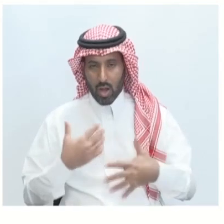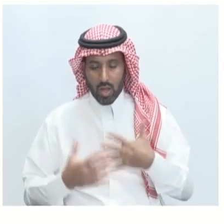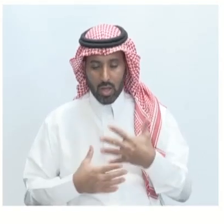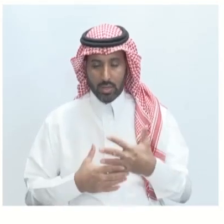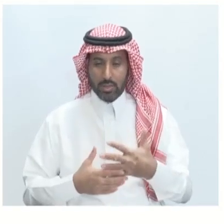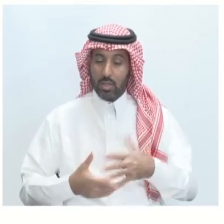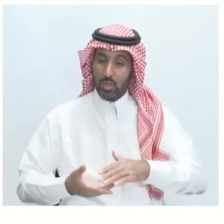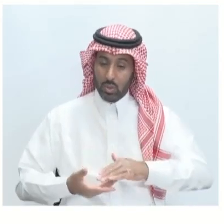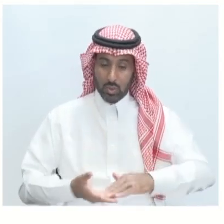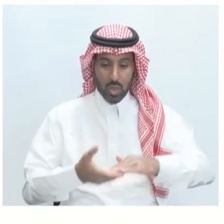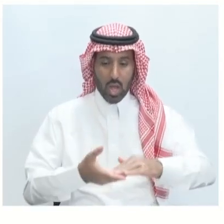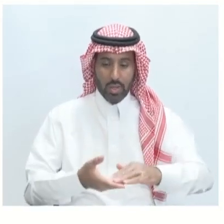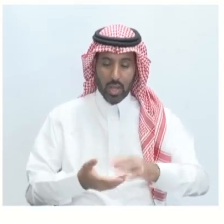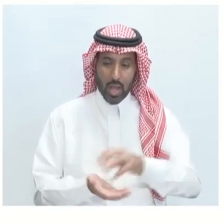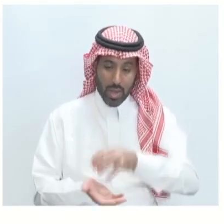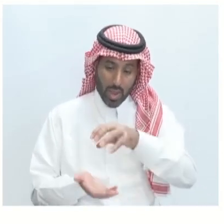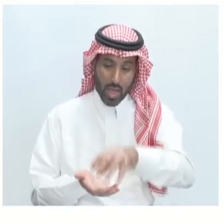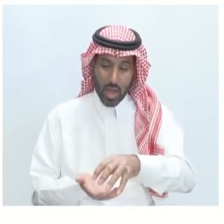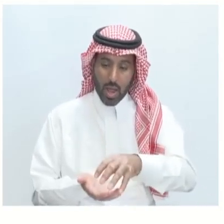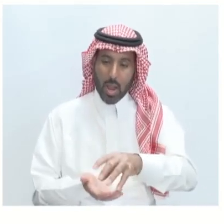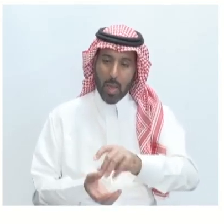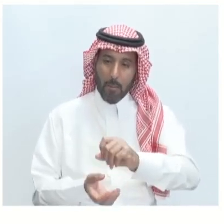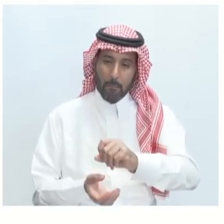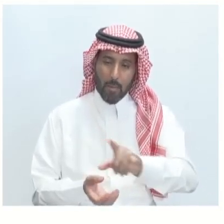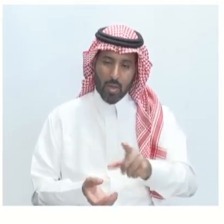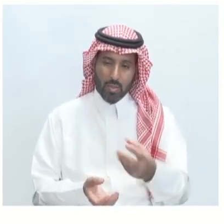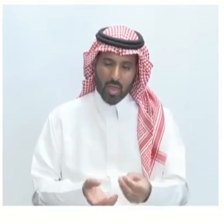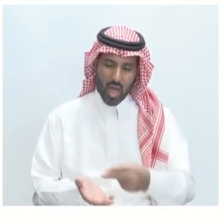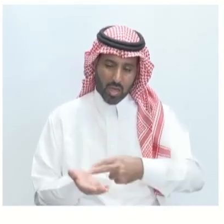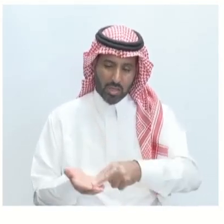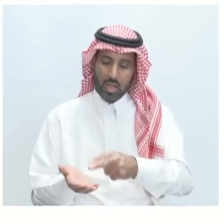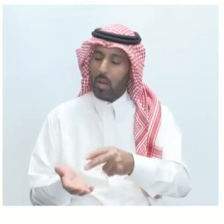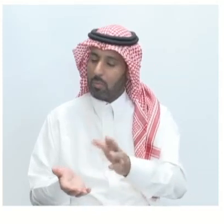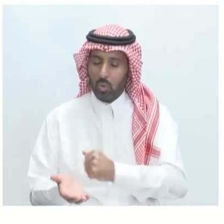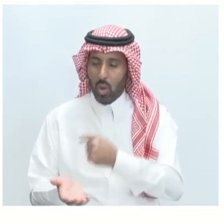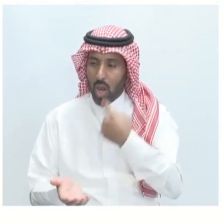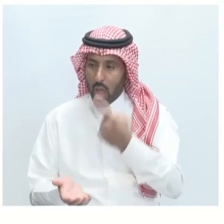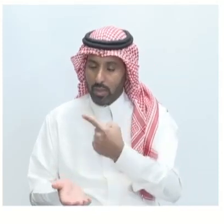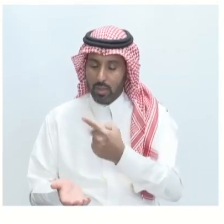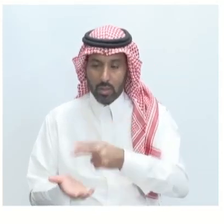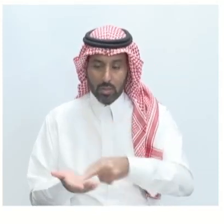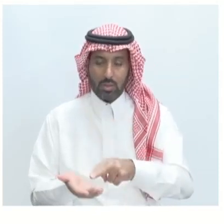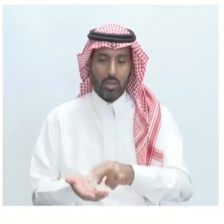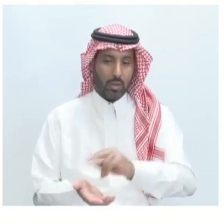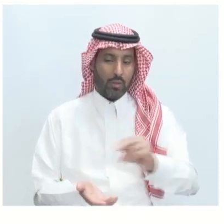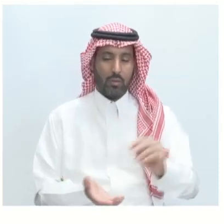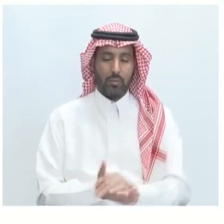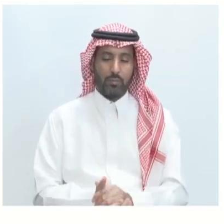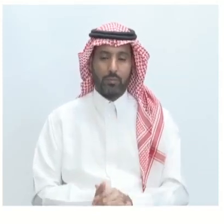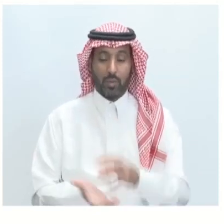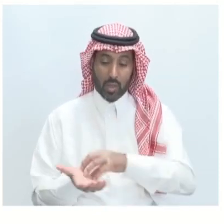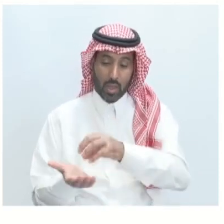تساعد على نقل بعض الرسائل من غير الحديث ابنائي كما ذكرنا لكم